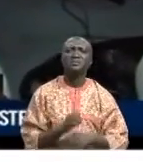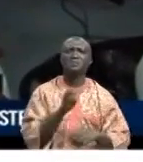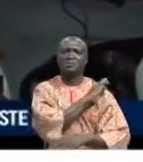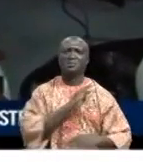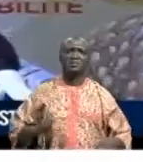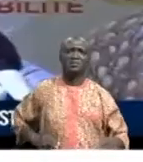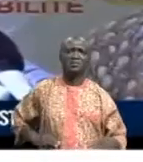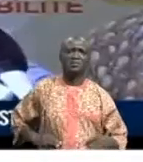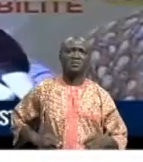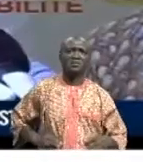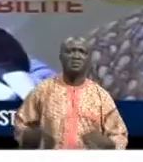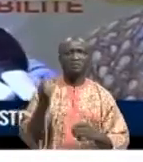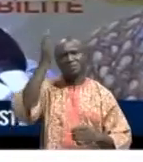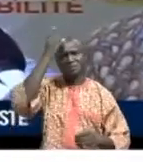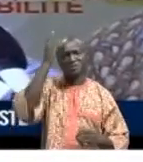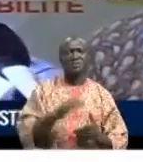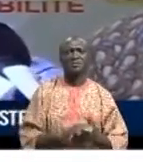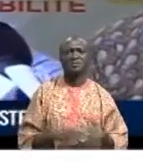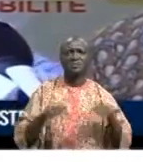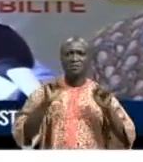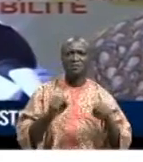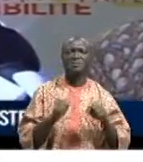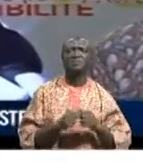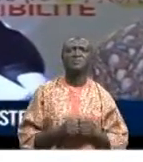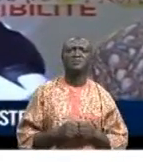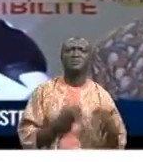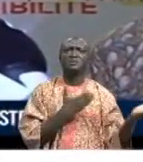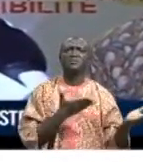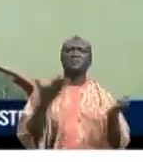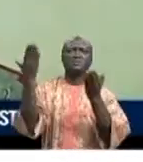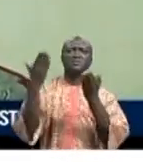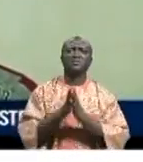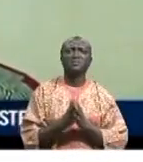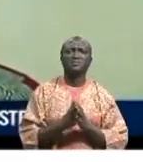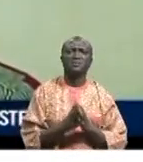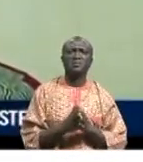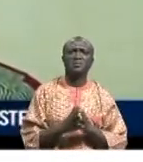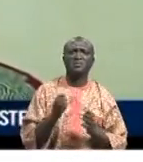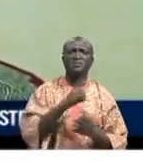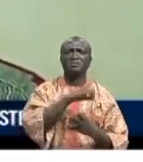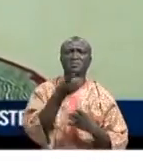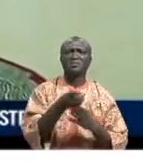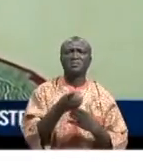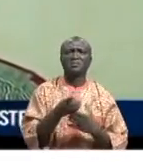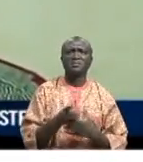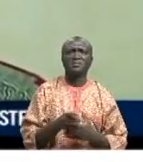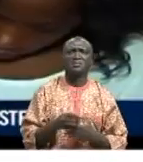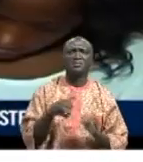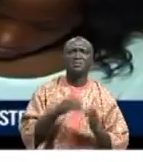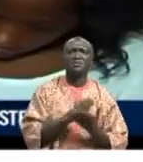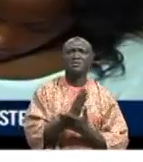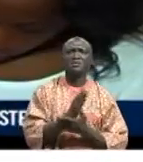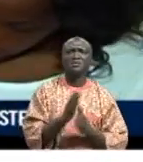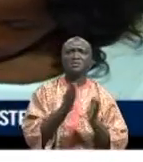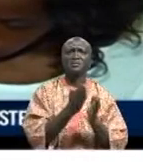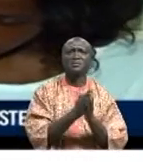mères donc ils peuvent à mon avis apporter déjà de par le